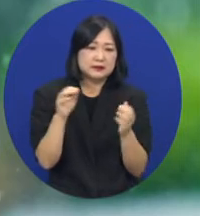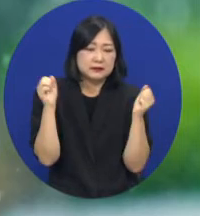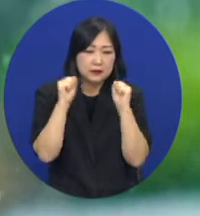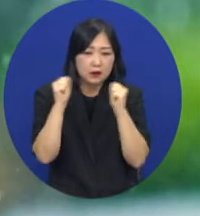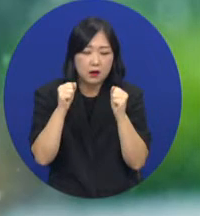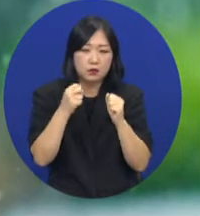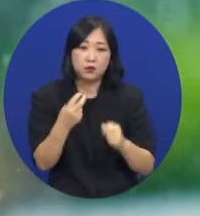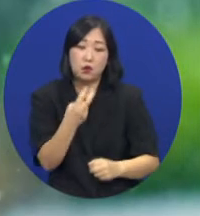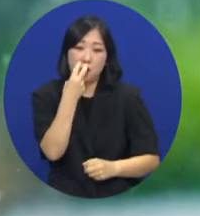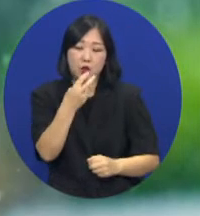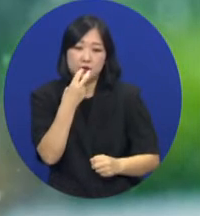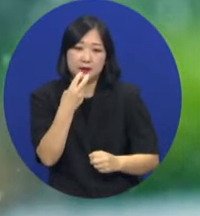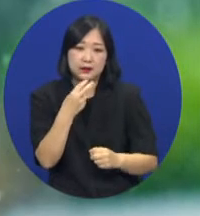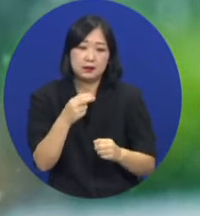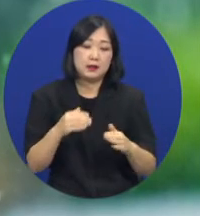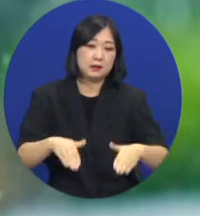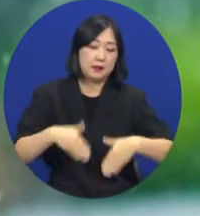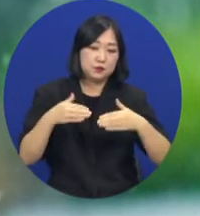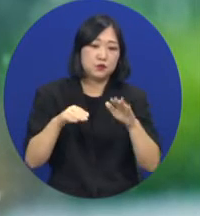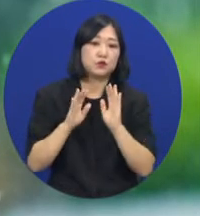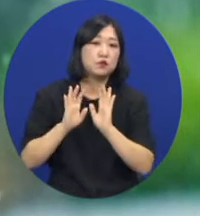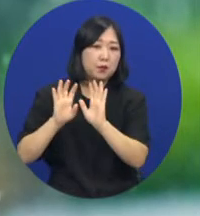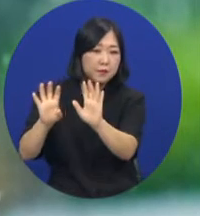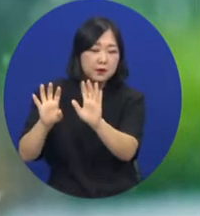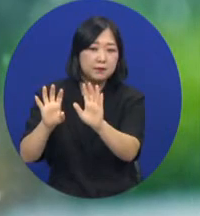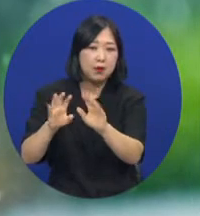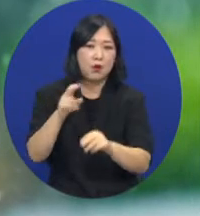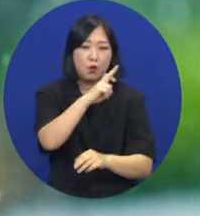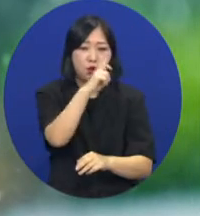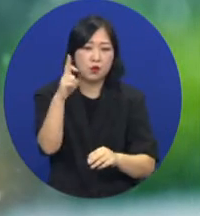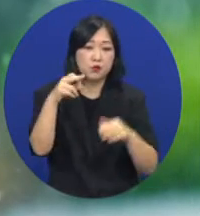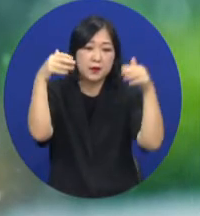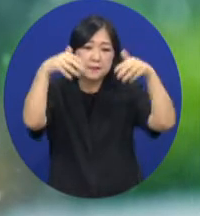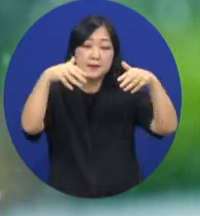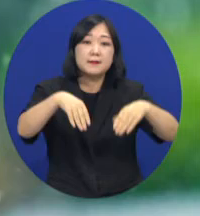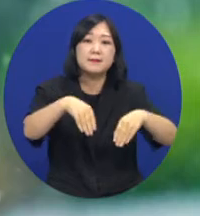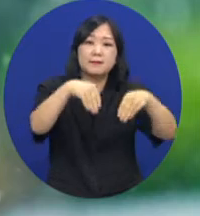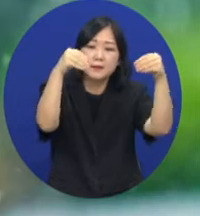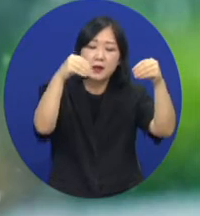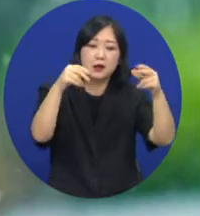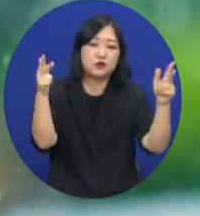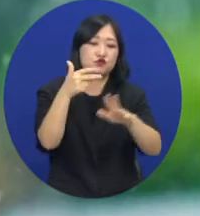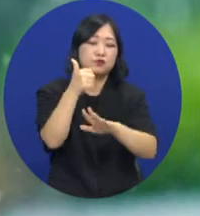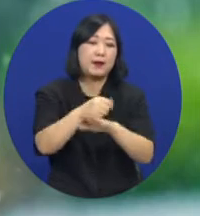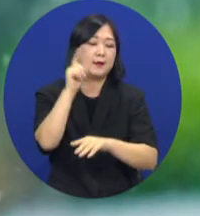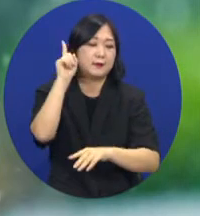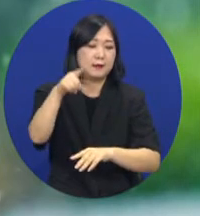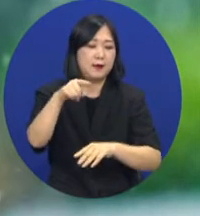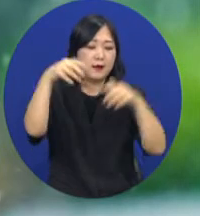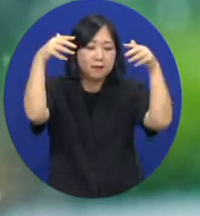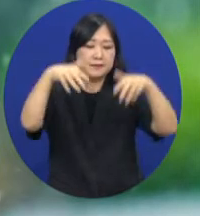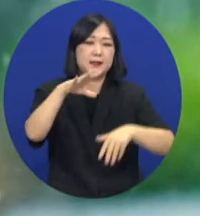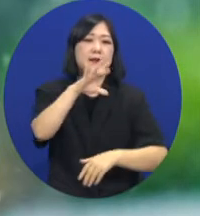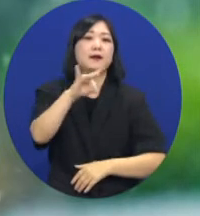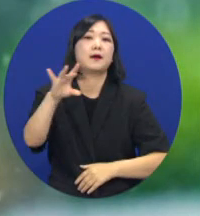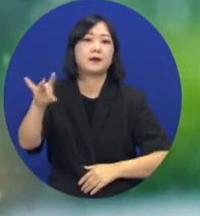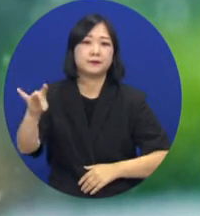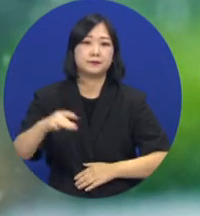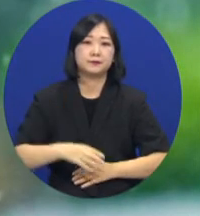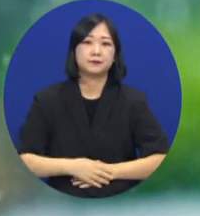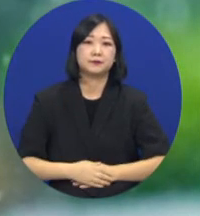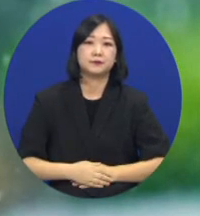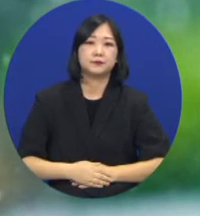이 비구름대를 남동쪽으로 밀어내면서 비는 오후에 대부분 그쳤고요. 주말인 내일도 비가 가끔씩 오는 곳이